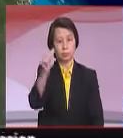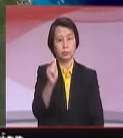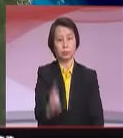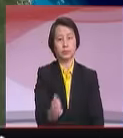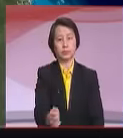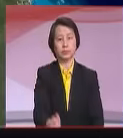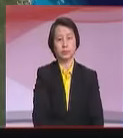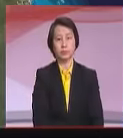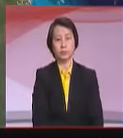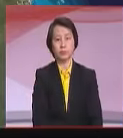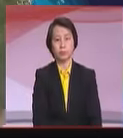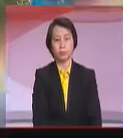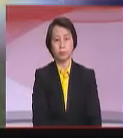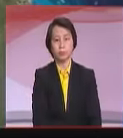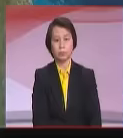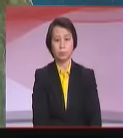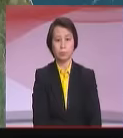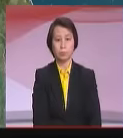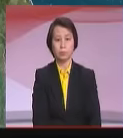Assalamualaikum.